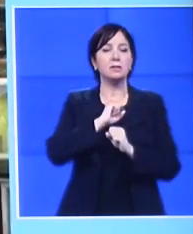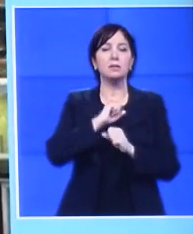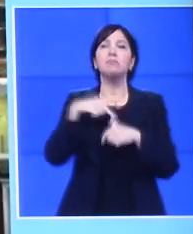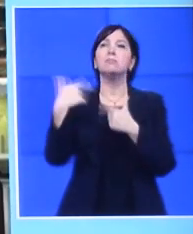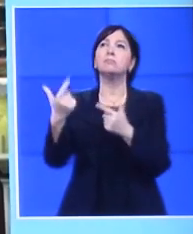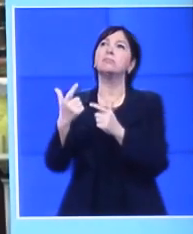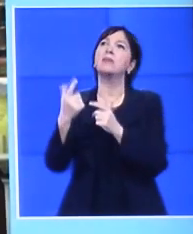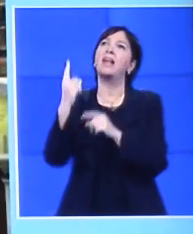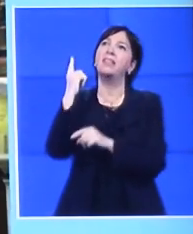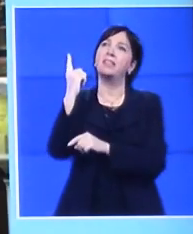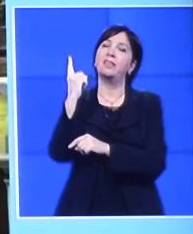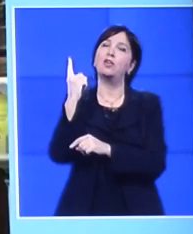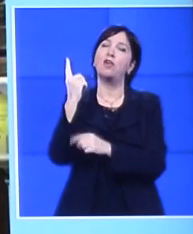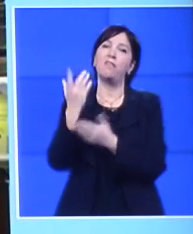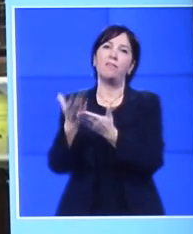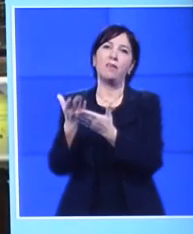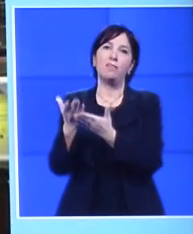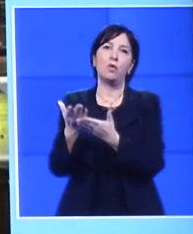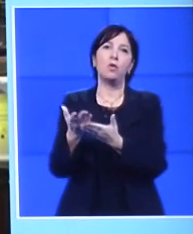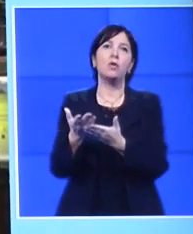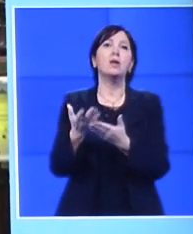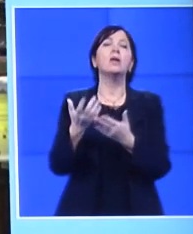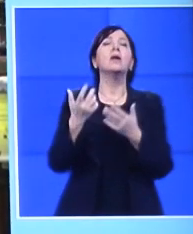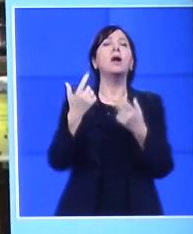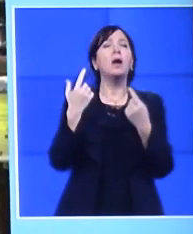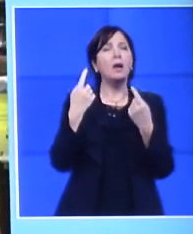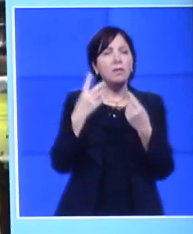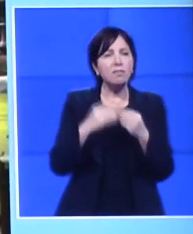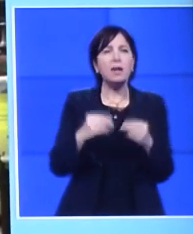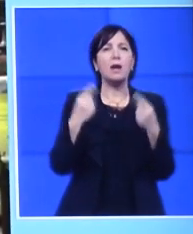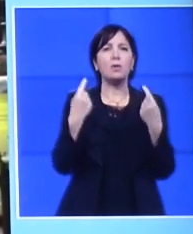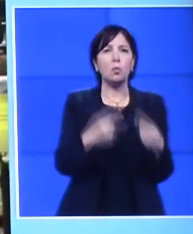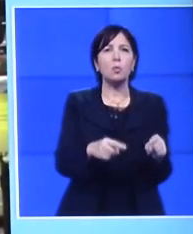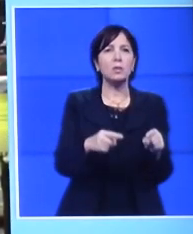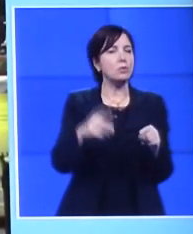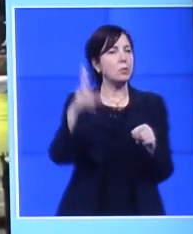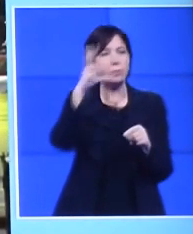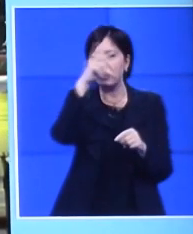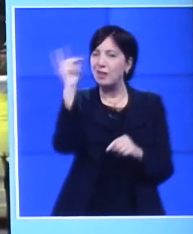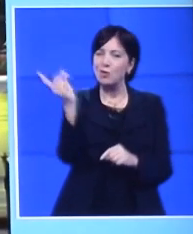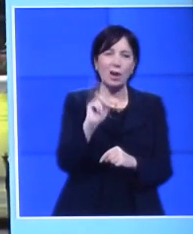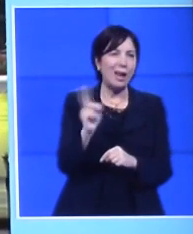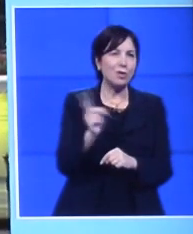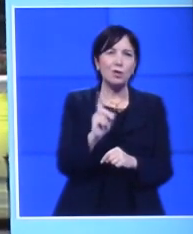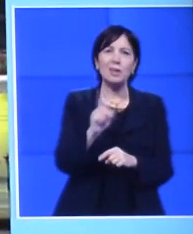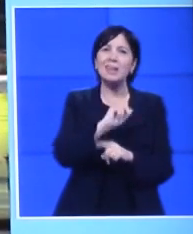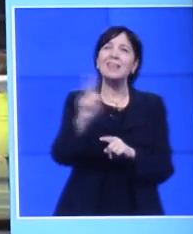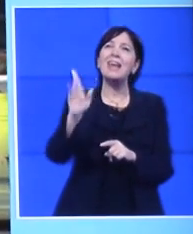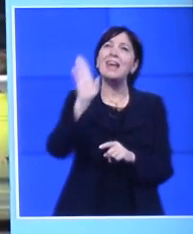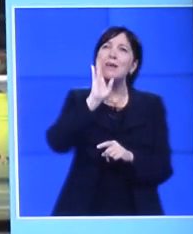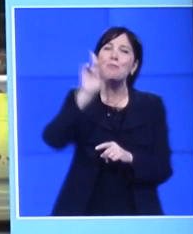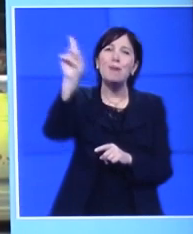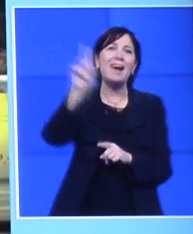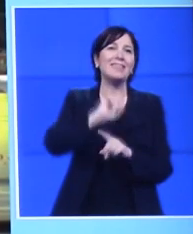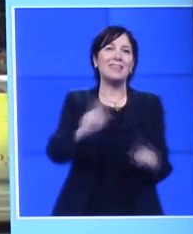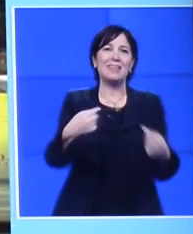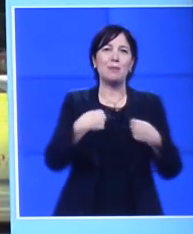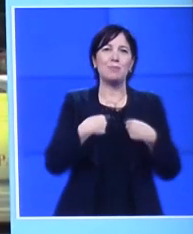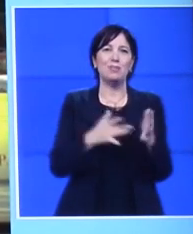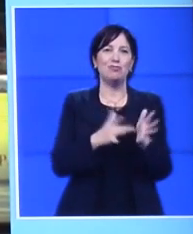Dio. E faranno ciò perché non hanno conosciuto né il Padre né me.